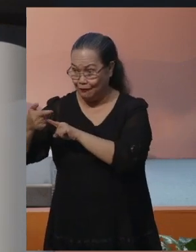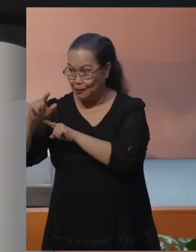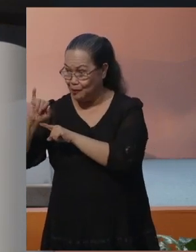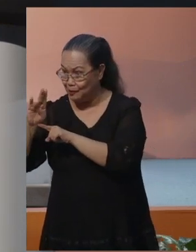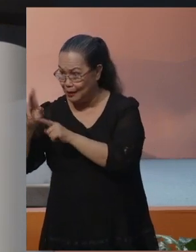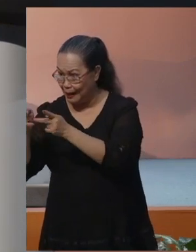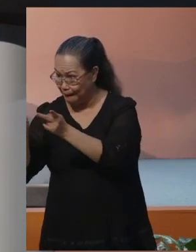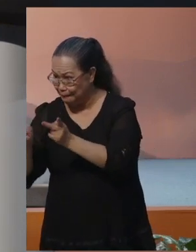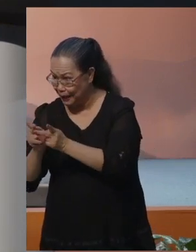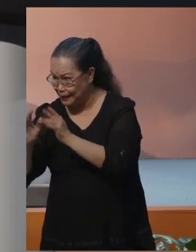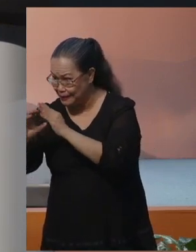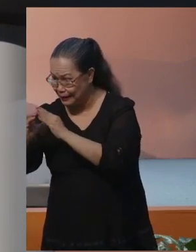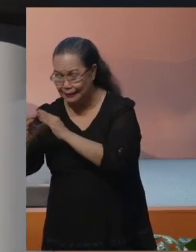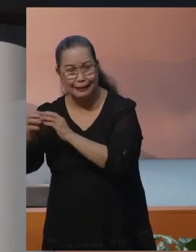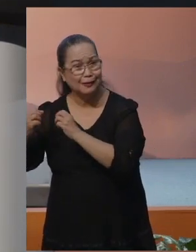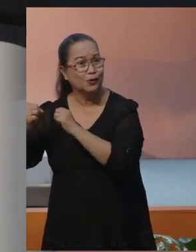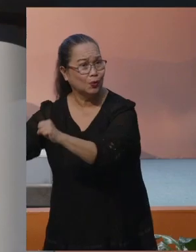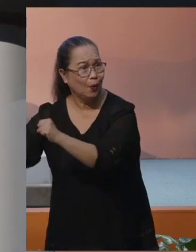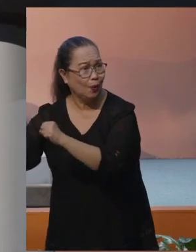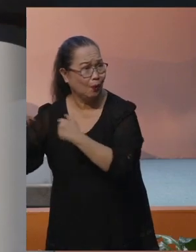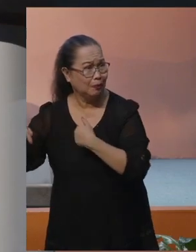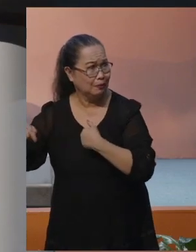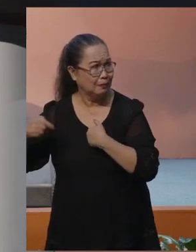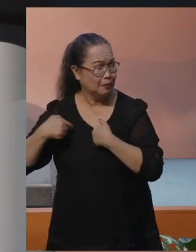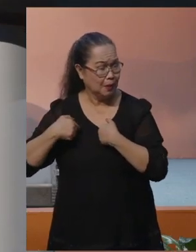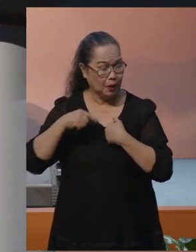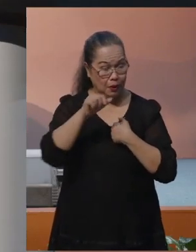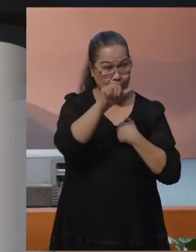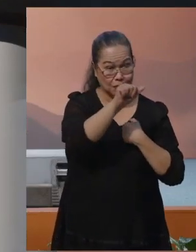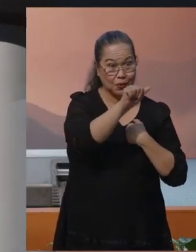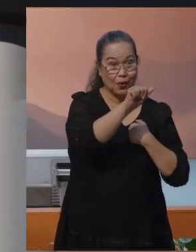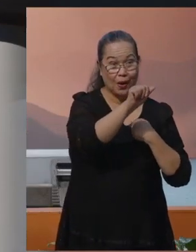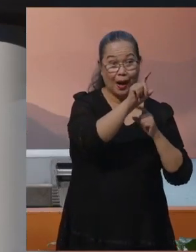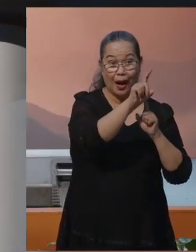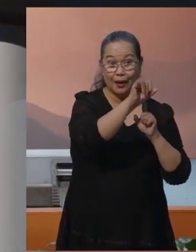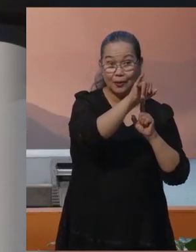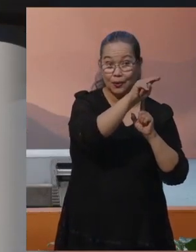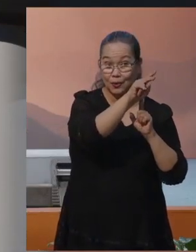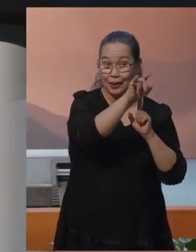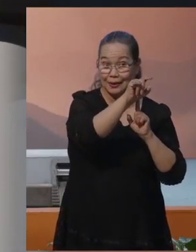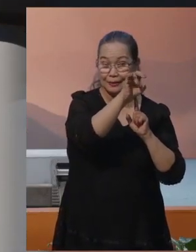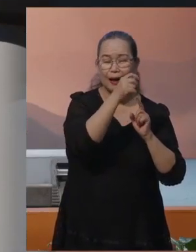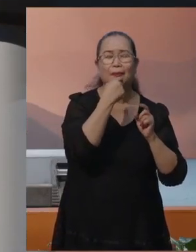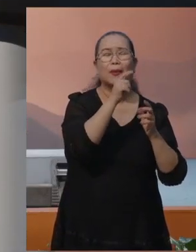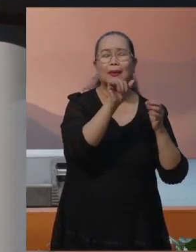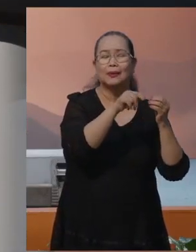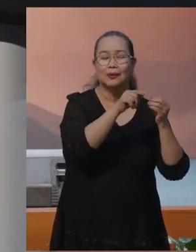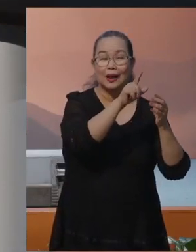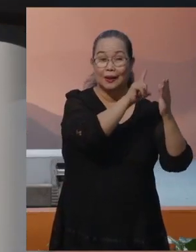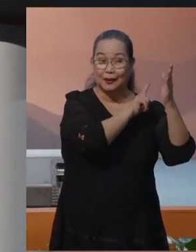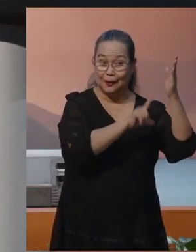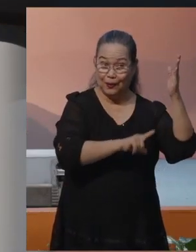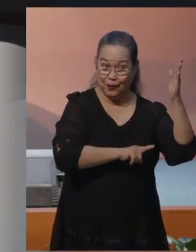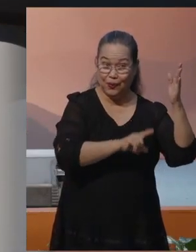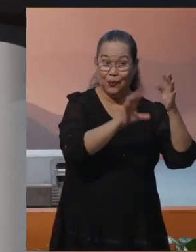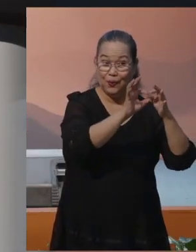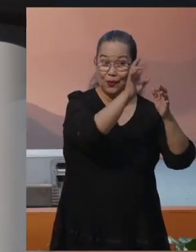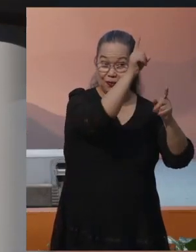city. Si Adonizedek, nakakatuwa po yung pangalan niya. Ang ibig sabihin po ng pangalan niya, the Lord